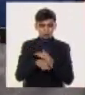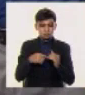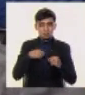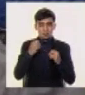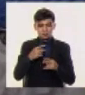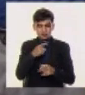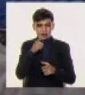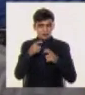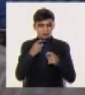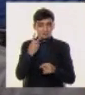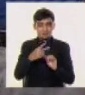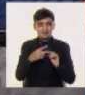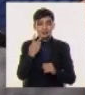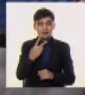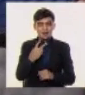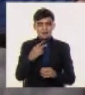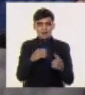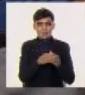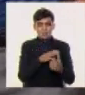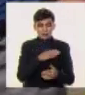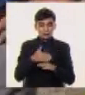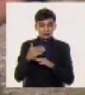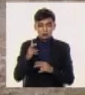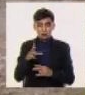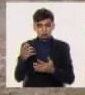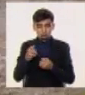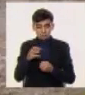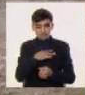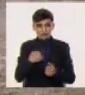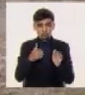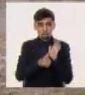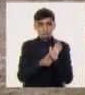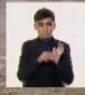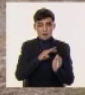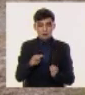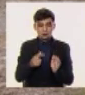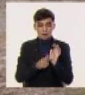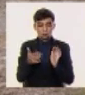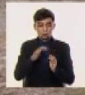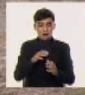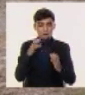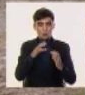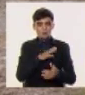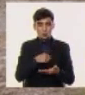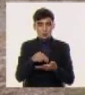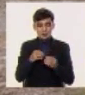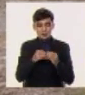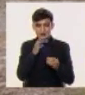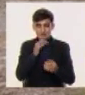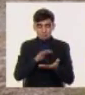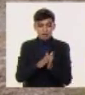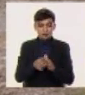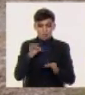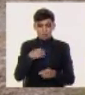Это крик души не только 22 компаний, которые взяли кредит. Я купил на 60 миллионов 7 автобусов. Из 10 лет по контракту